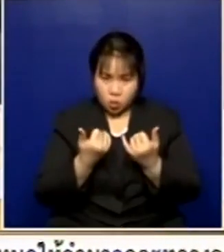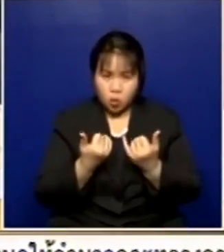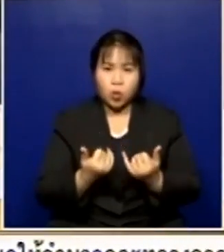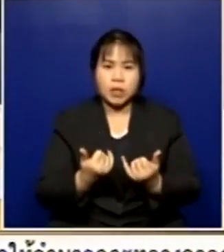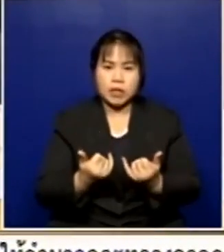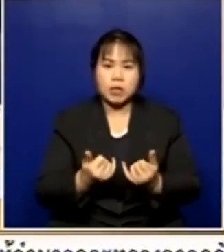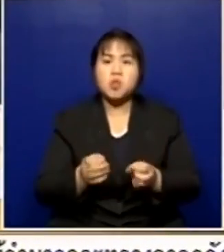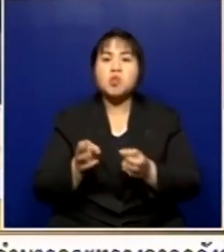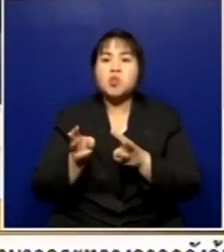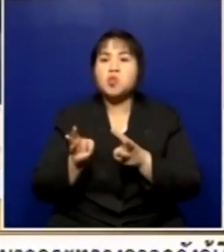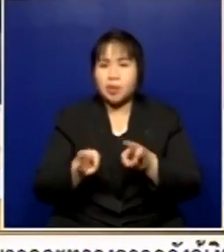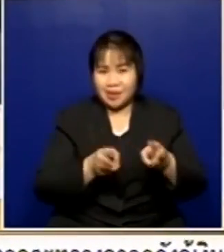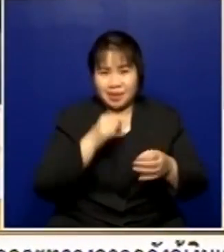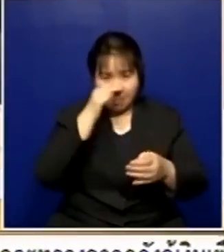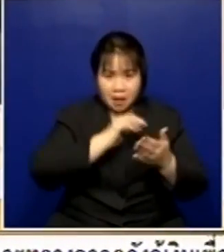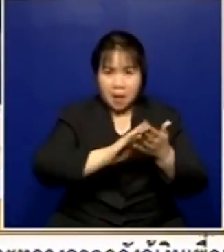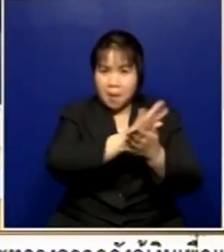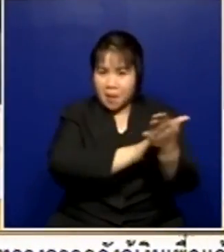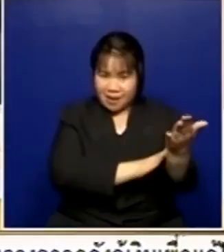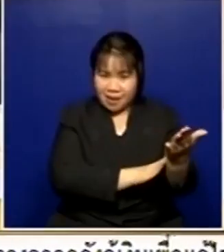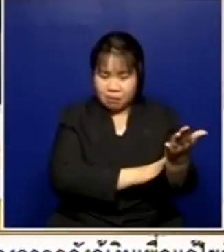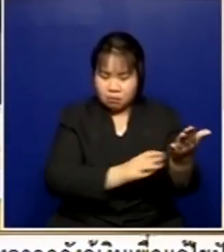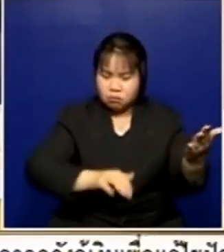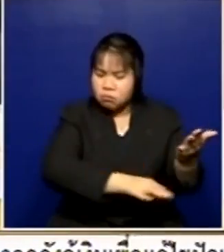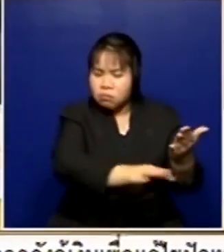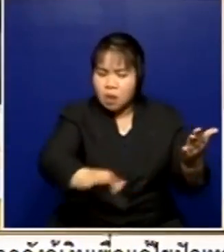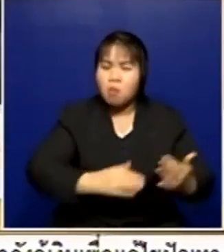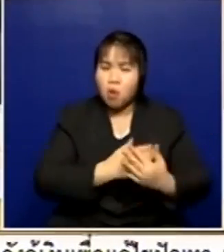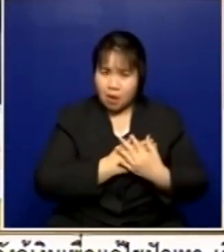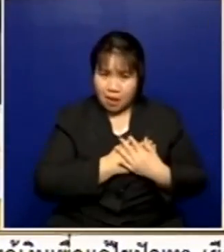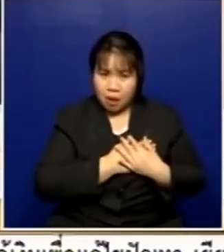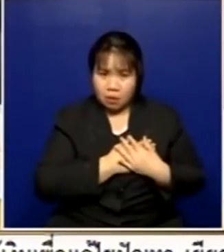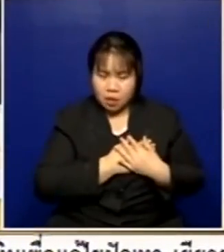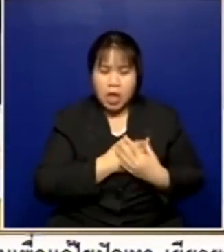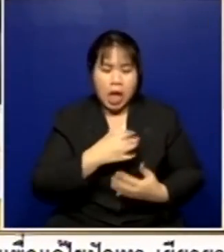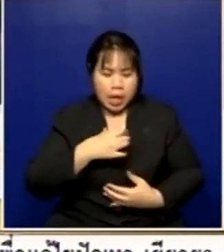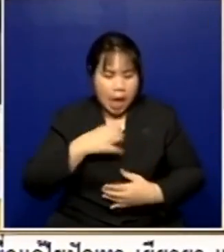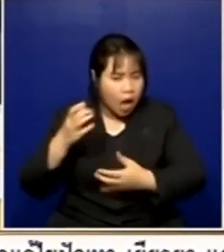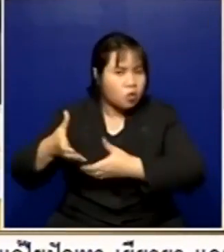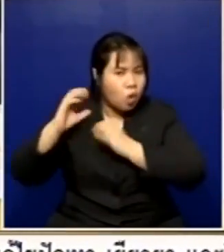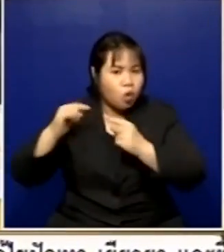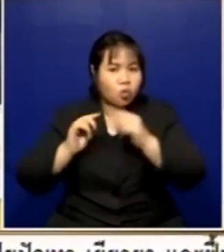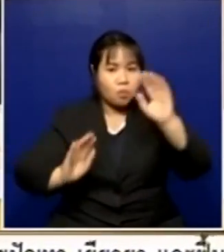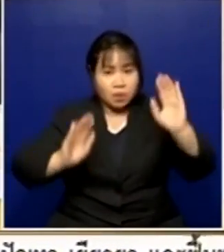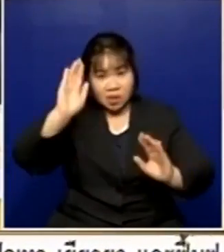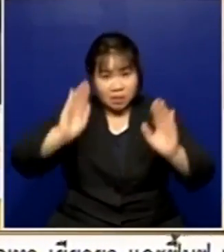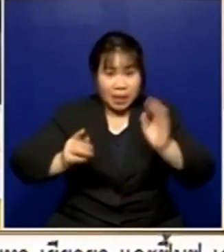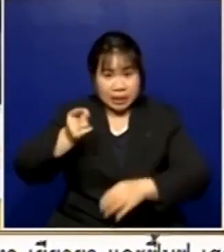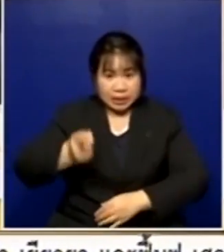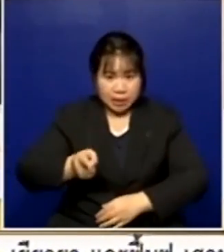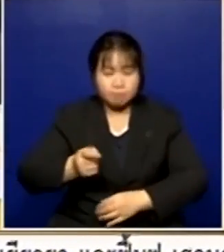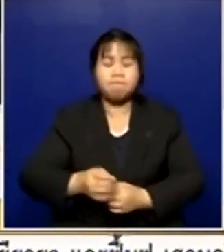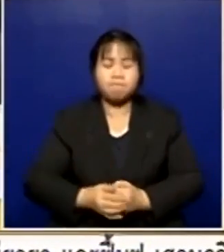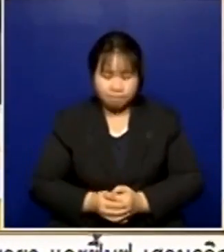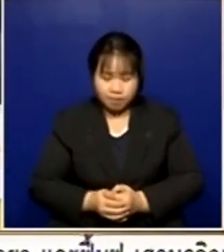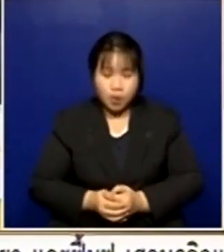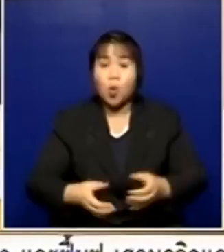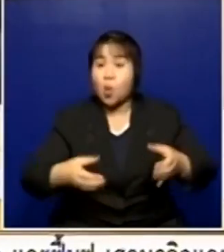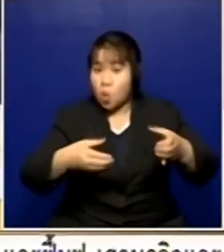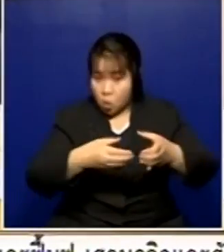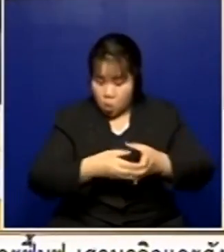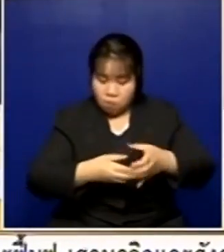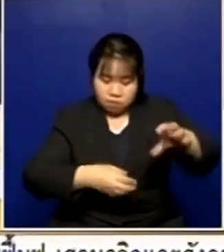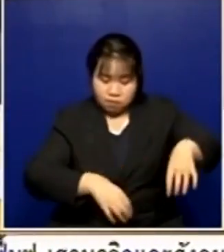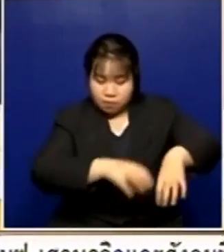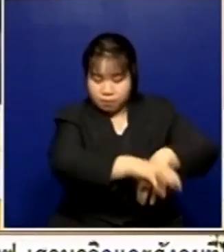นำพาประเทศไทยอันเป็นที่รักกลับคืนสู่วิถีประชาธิปไตยกลุ่มเครือข่ายที่